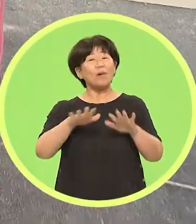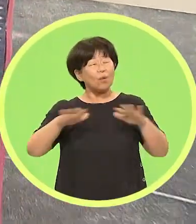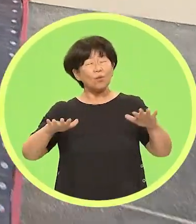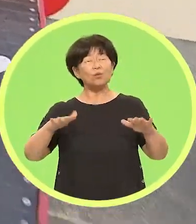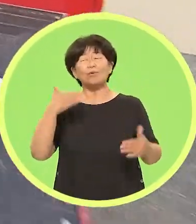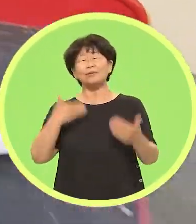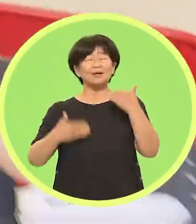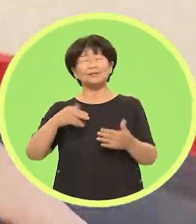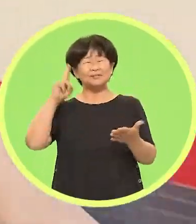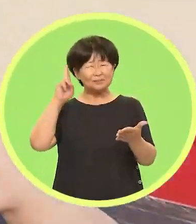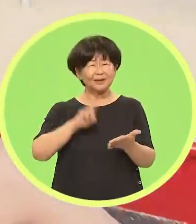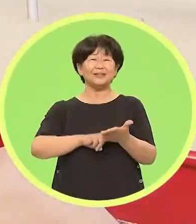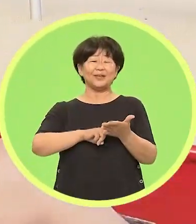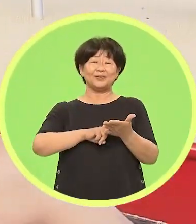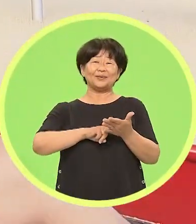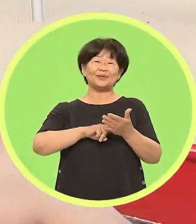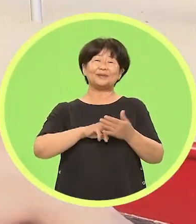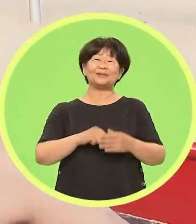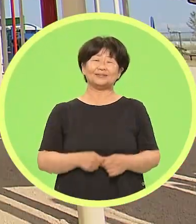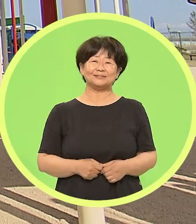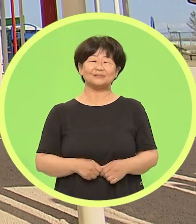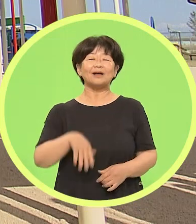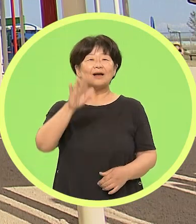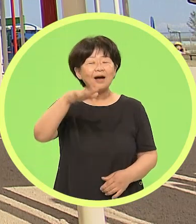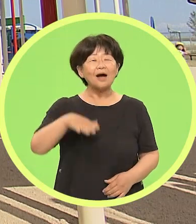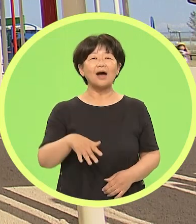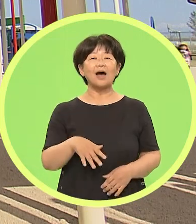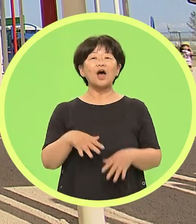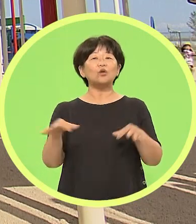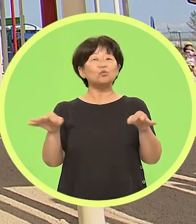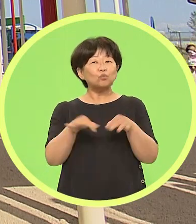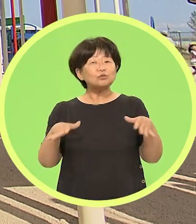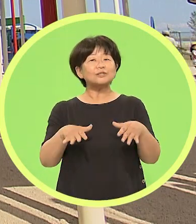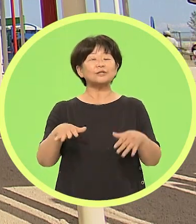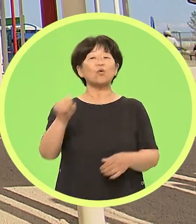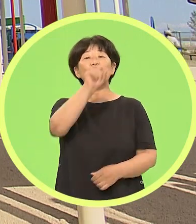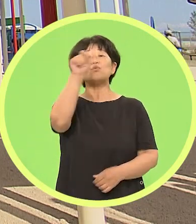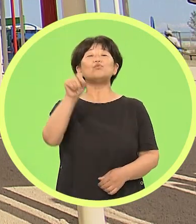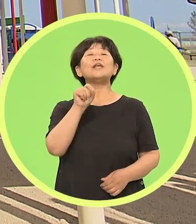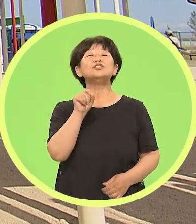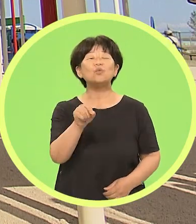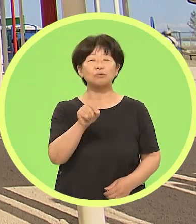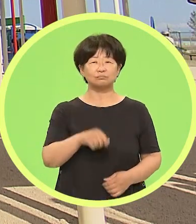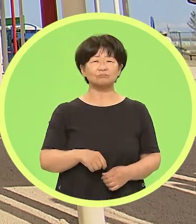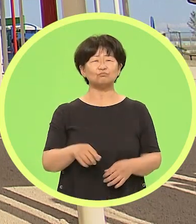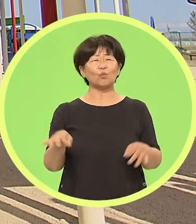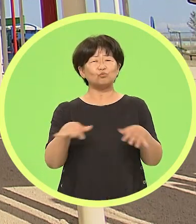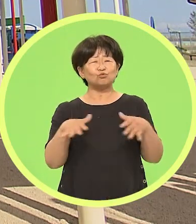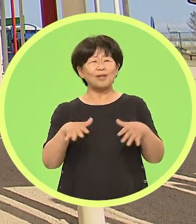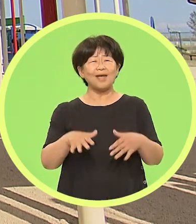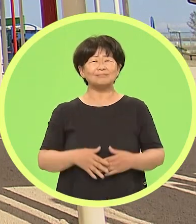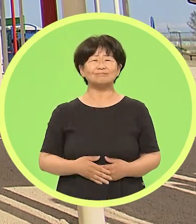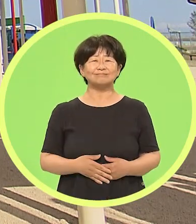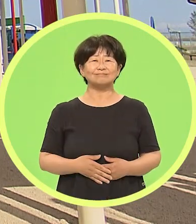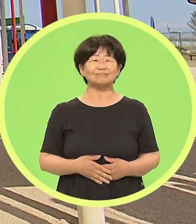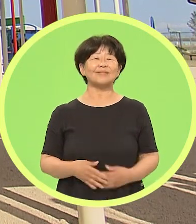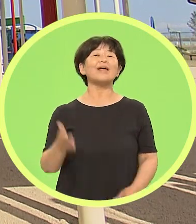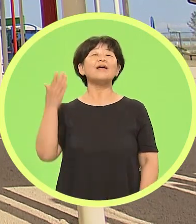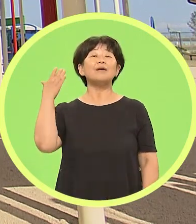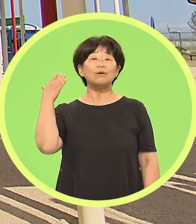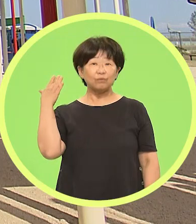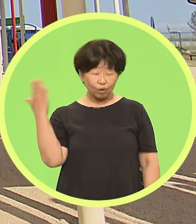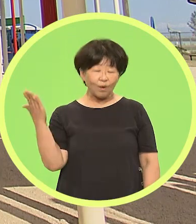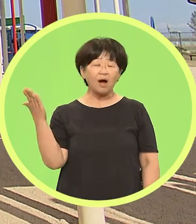これは子供たち楽しいや。 野々村さん、 はい、 突然ですが、ここでクエスチョン。 本当に突然。